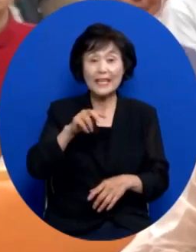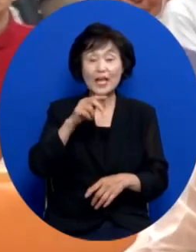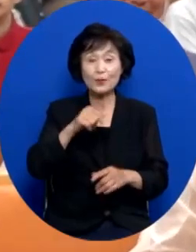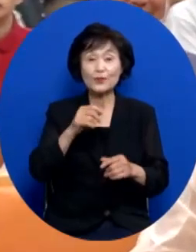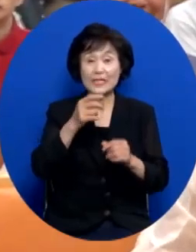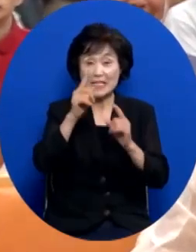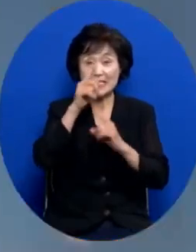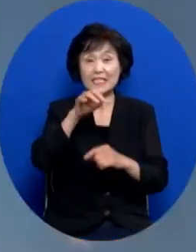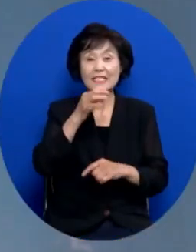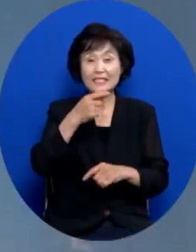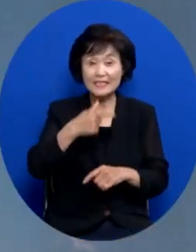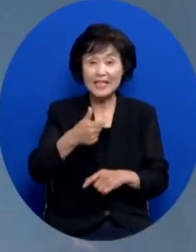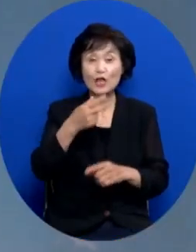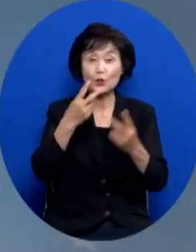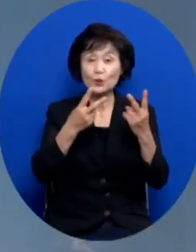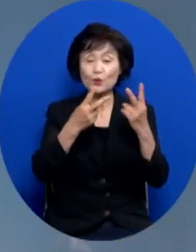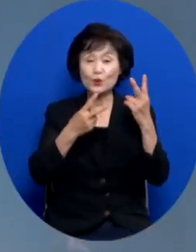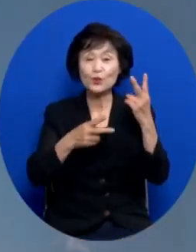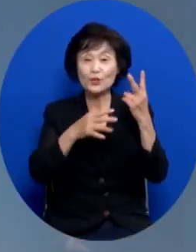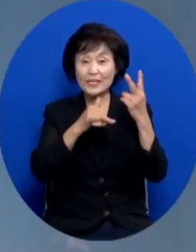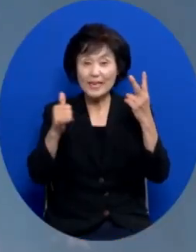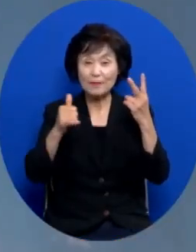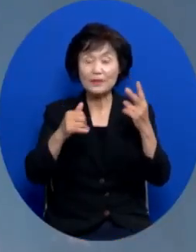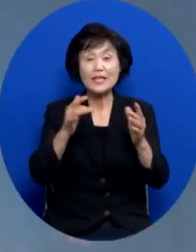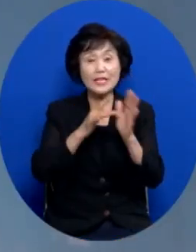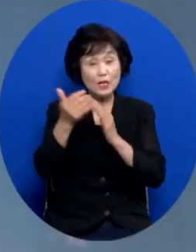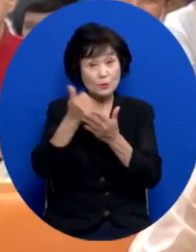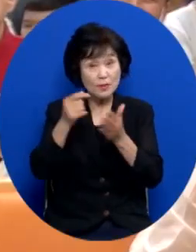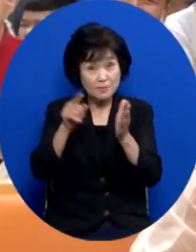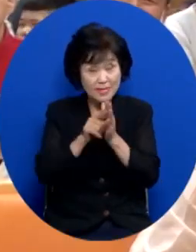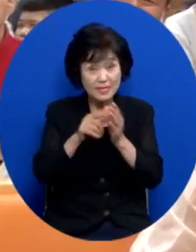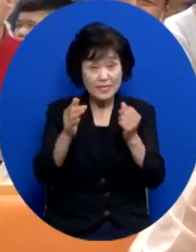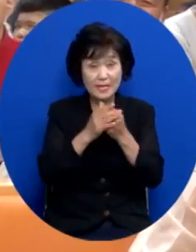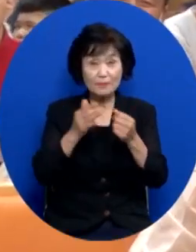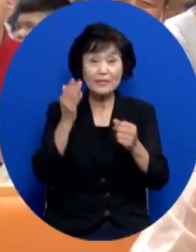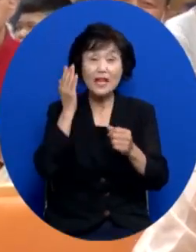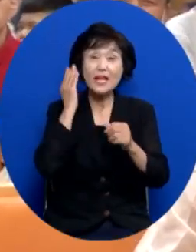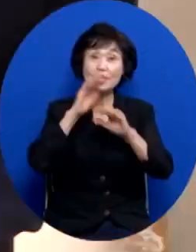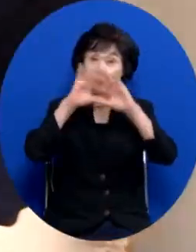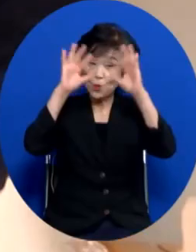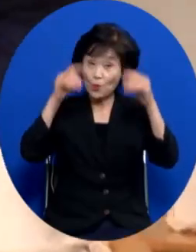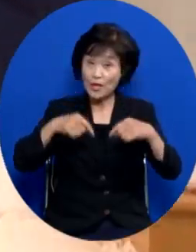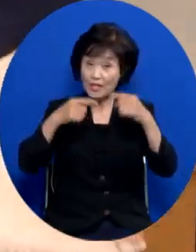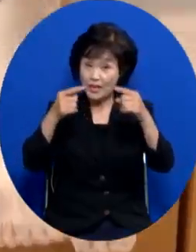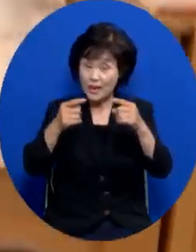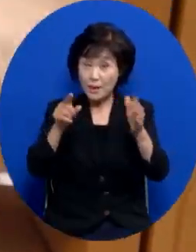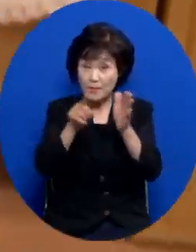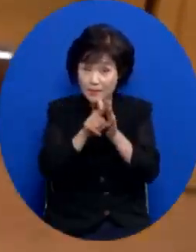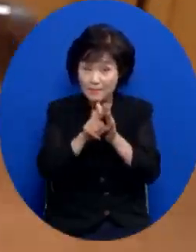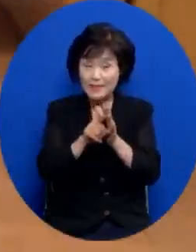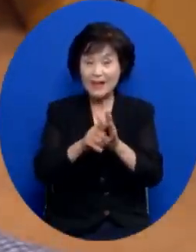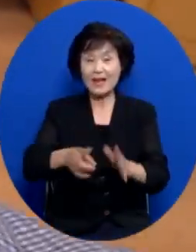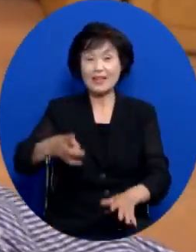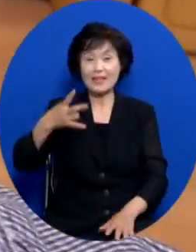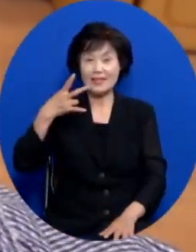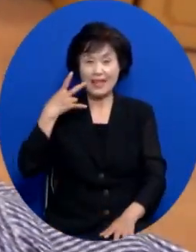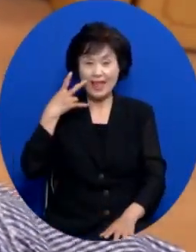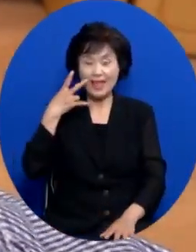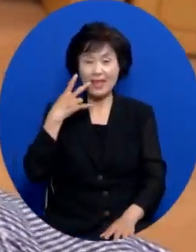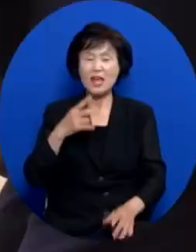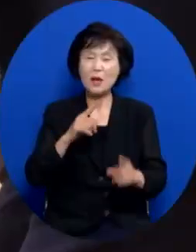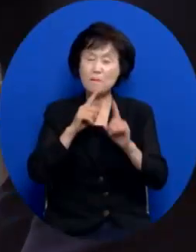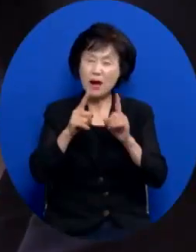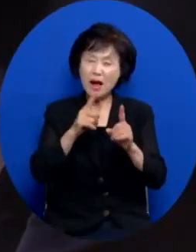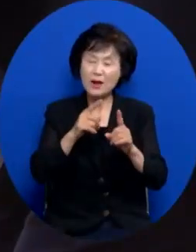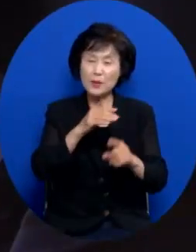믿었기 때문에 천국에 갈수 있다는 것을 확실히 믿습니까? 네. 말로는 제대로 표현할 수